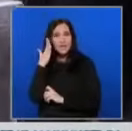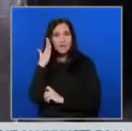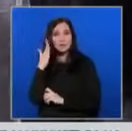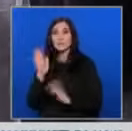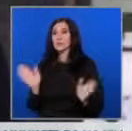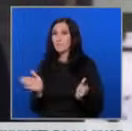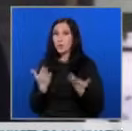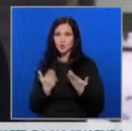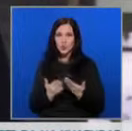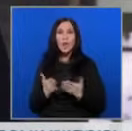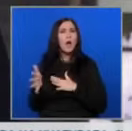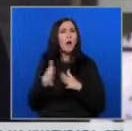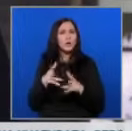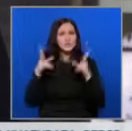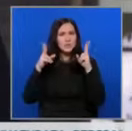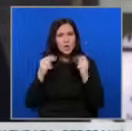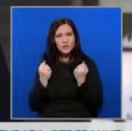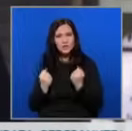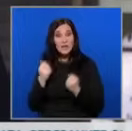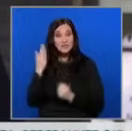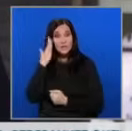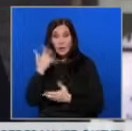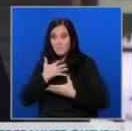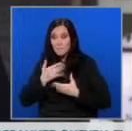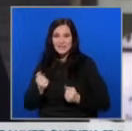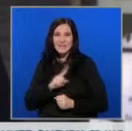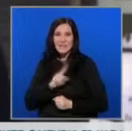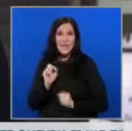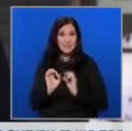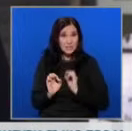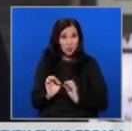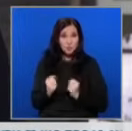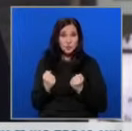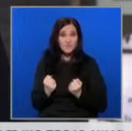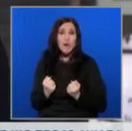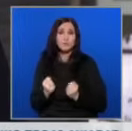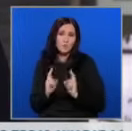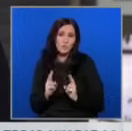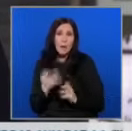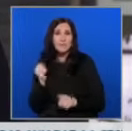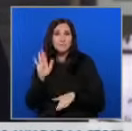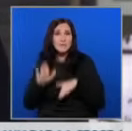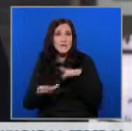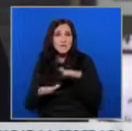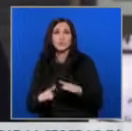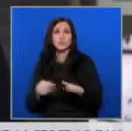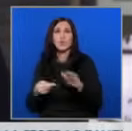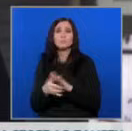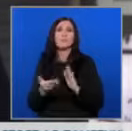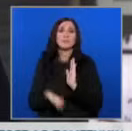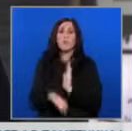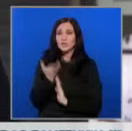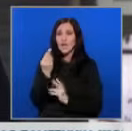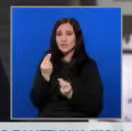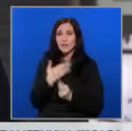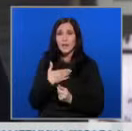са започнали. Хората са решени да живеят в страна без несигурност, да живеят нормално, без престъпност и корупция, без скок на цените, да